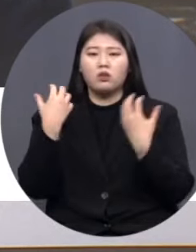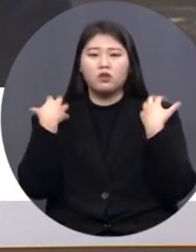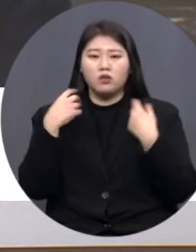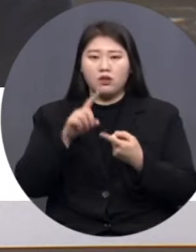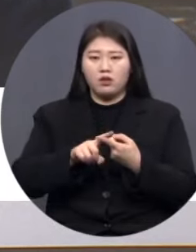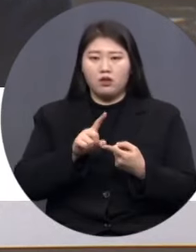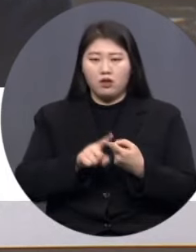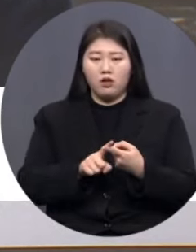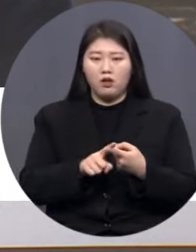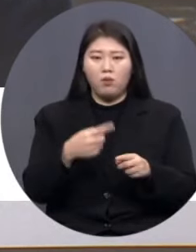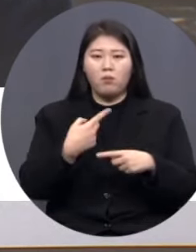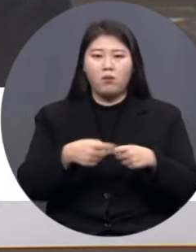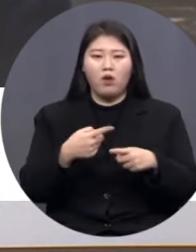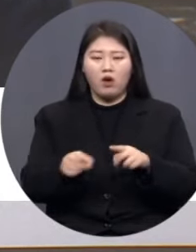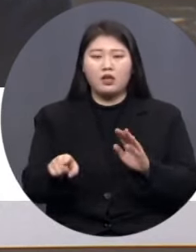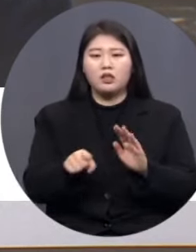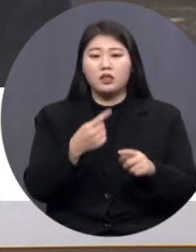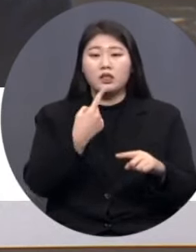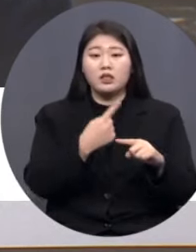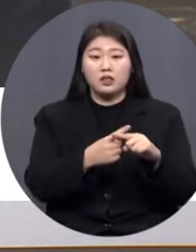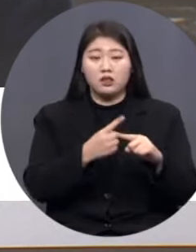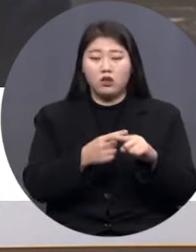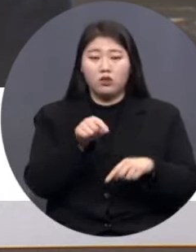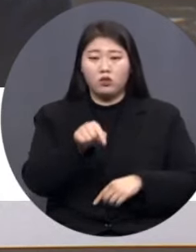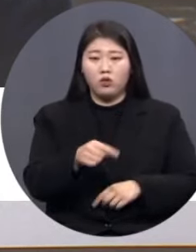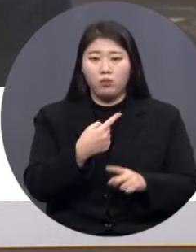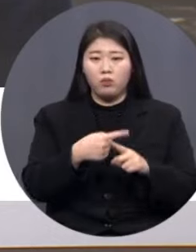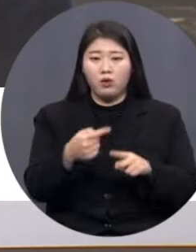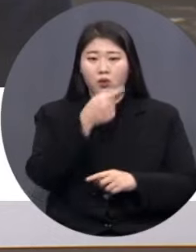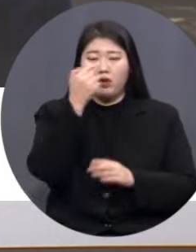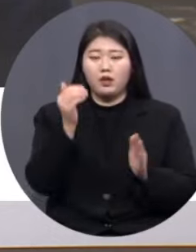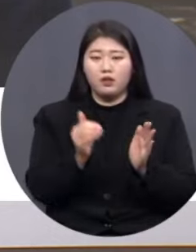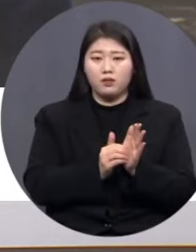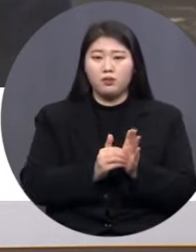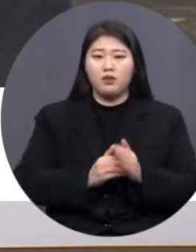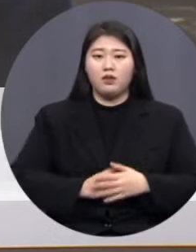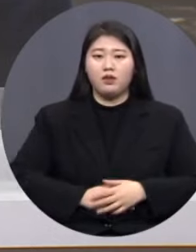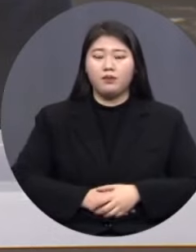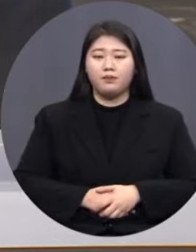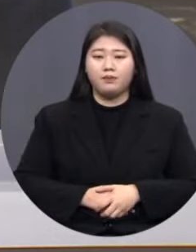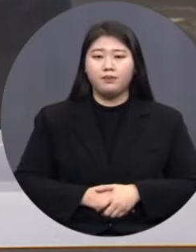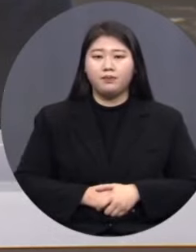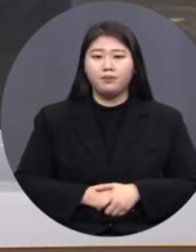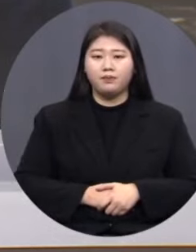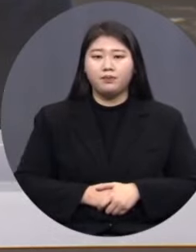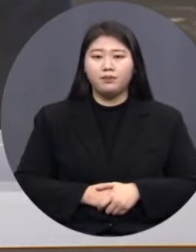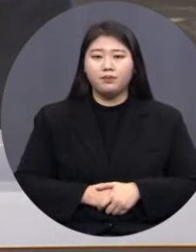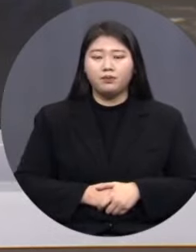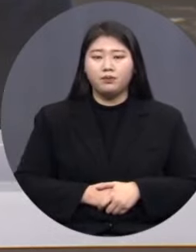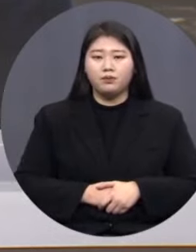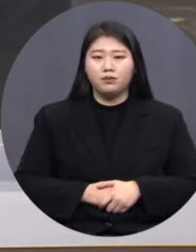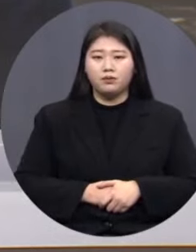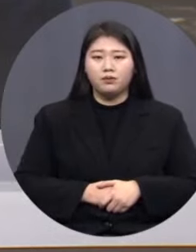평가는 대체로 긍정적인 것으로 나타났습니다 이따금 기자가 보도합니다